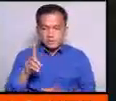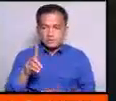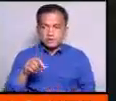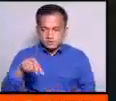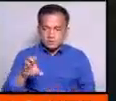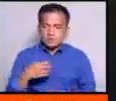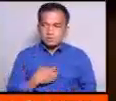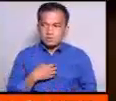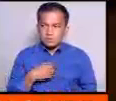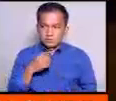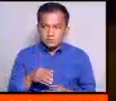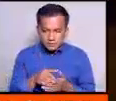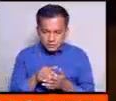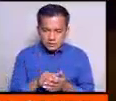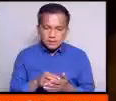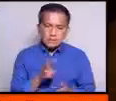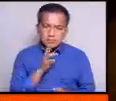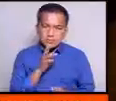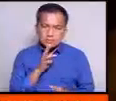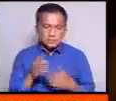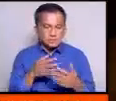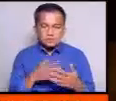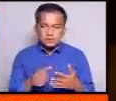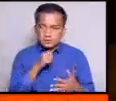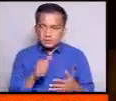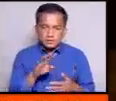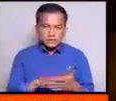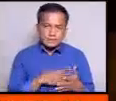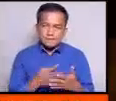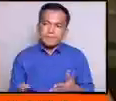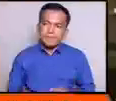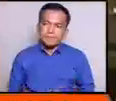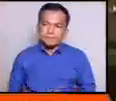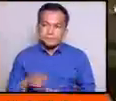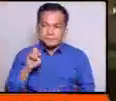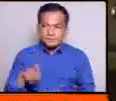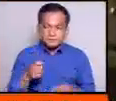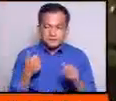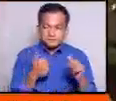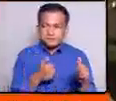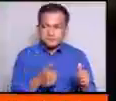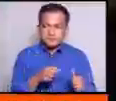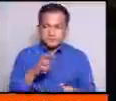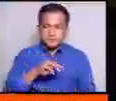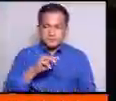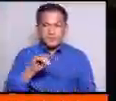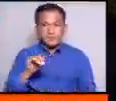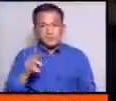City, inireklamo ang paghina agad ng supply ng tubig kahit hindi pa ito nakaschedule. Dapat masusunod yung sa